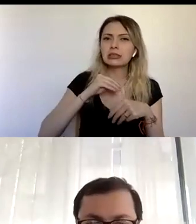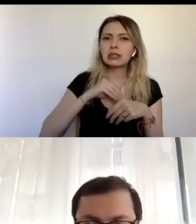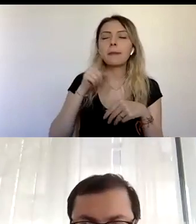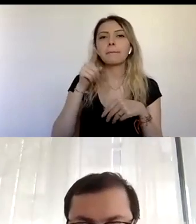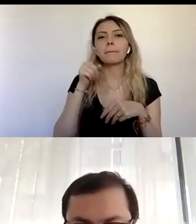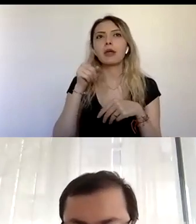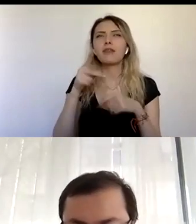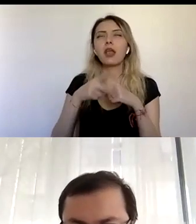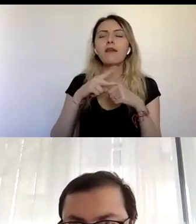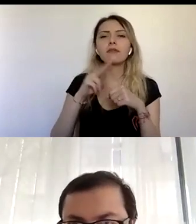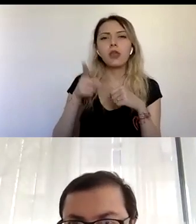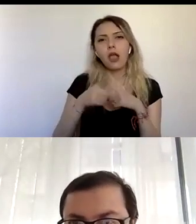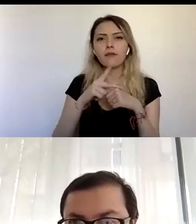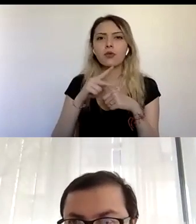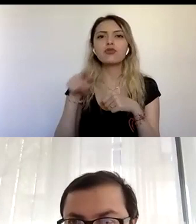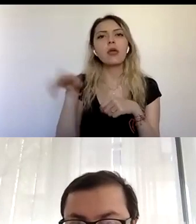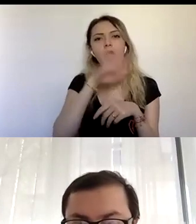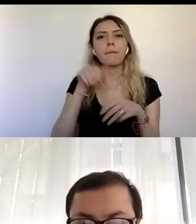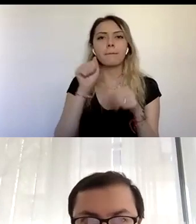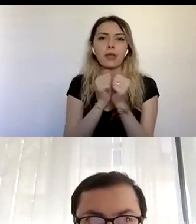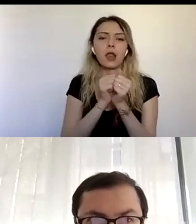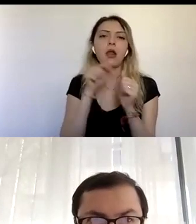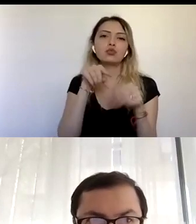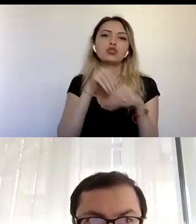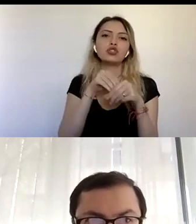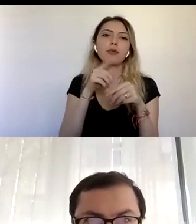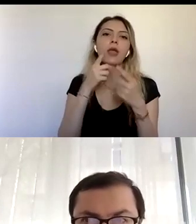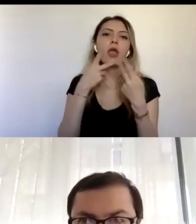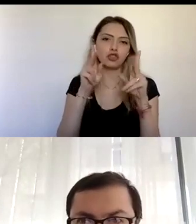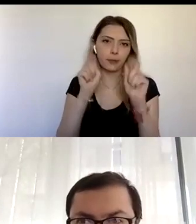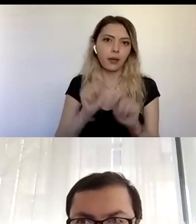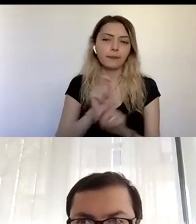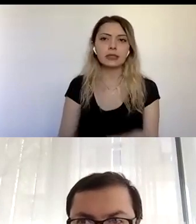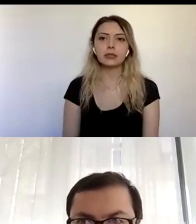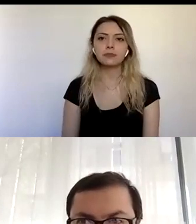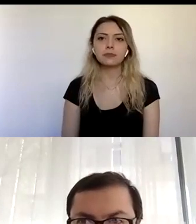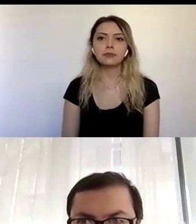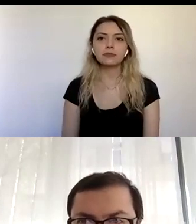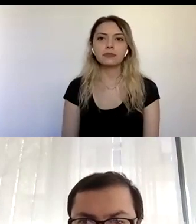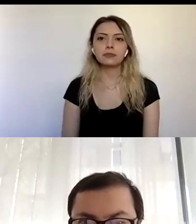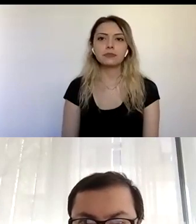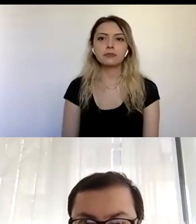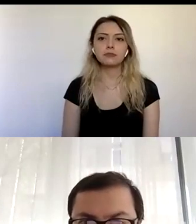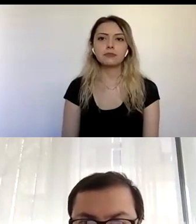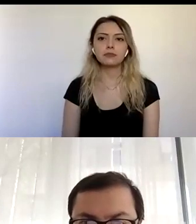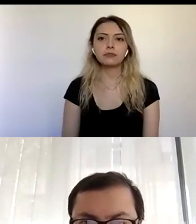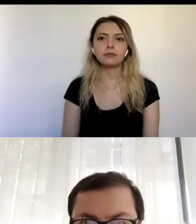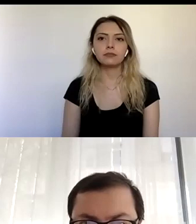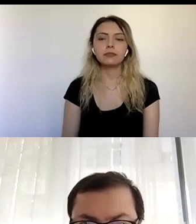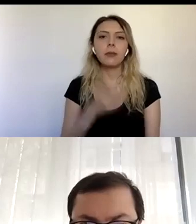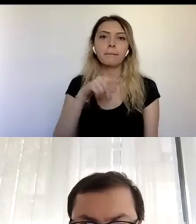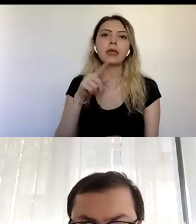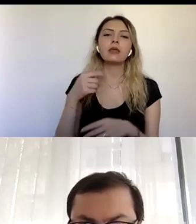Birçok Türkiye'deki bilişim sivil toplum örgütüyle beraber bulunduk. Geçtiğimiz 2 hafta öncesinde böyle bir yasa